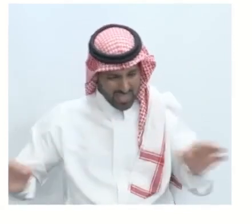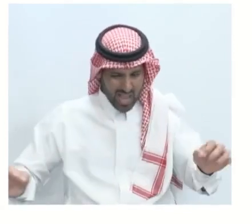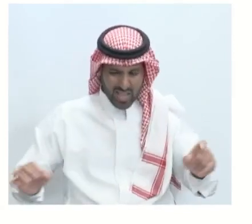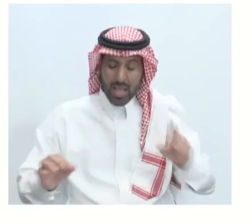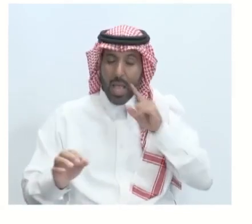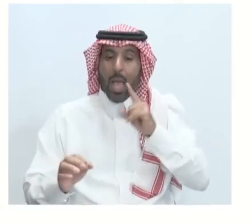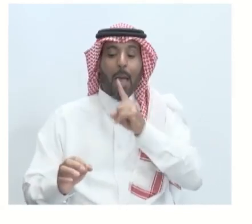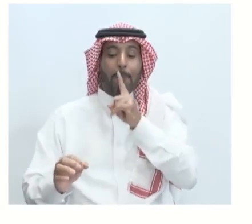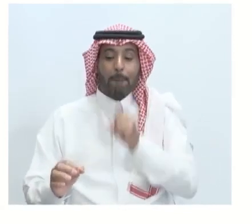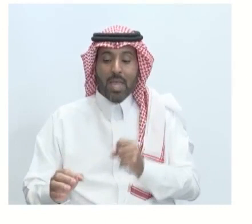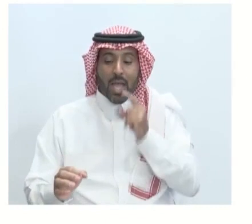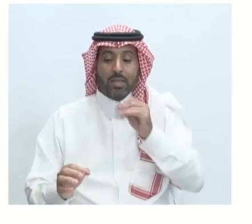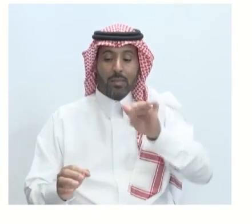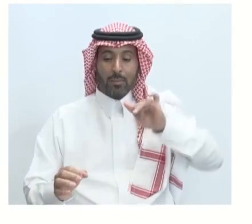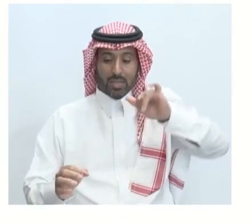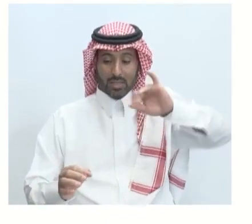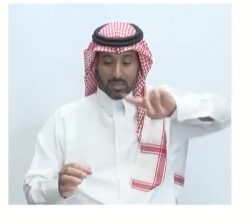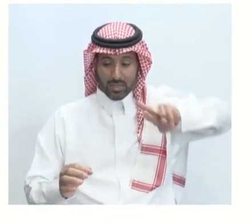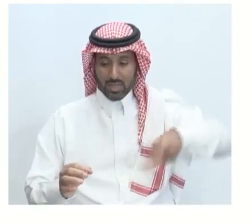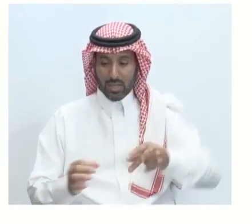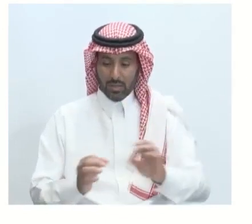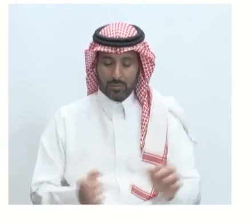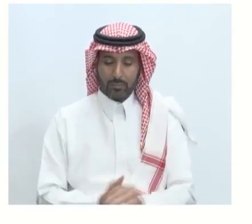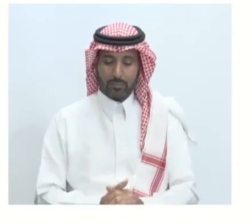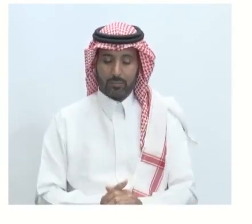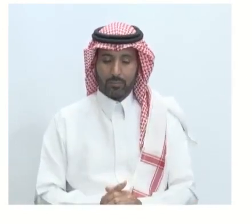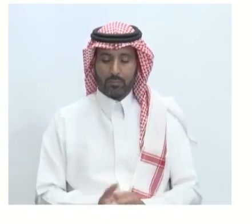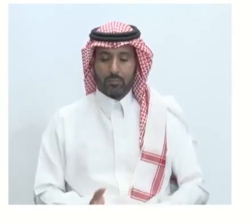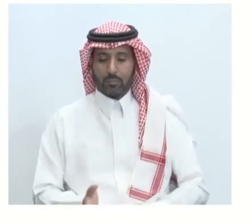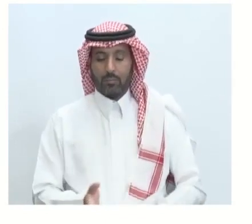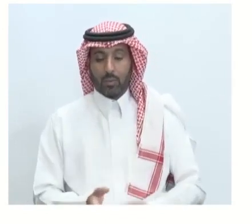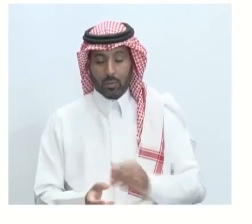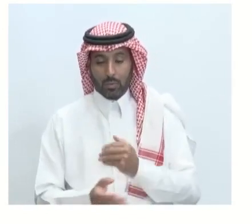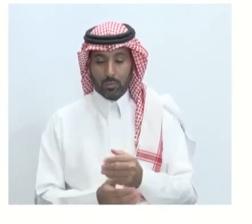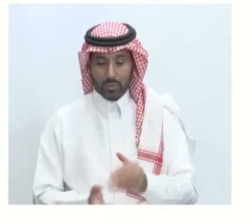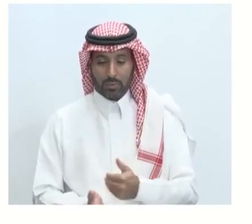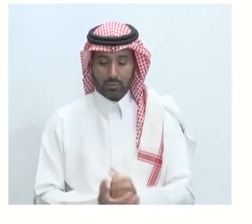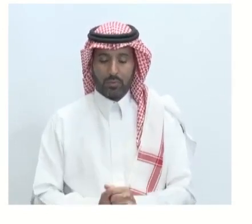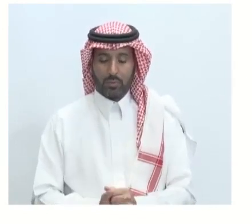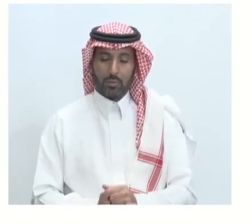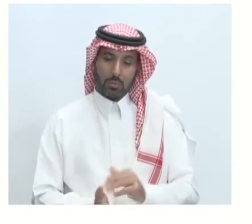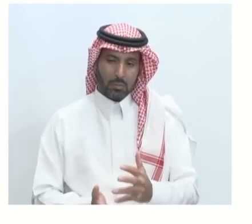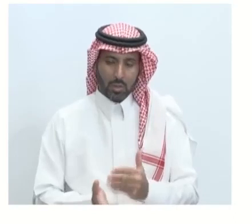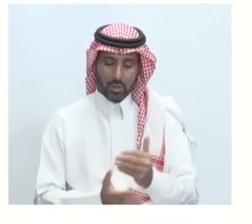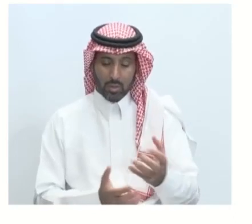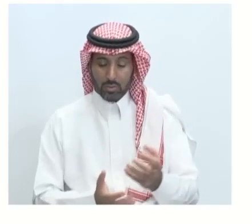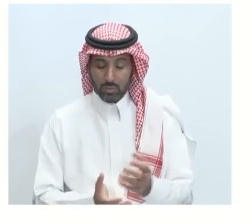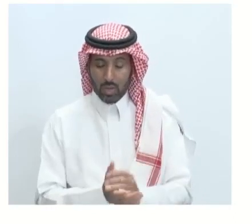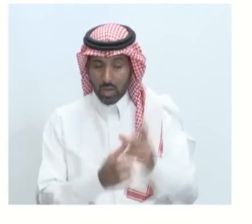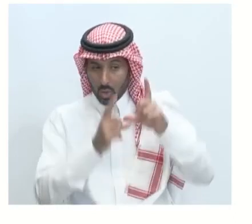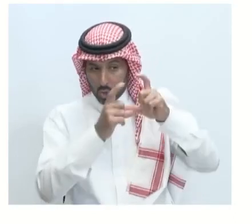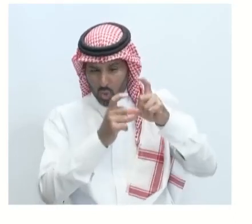متر ومن الممكن عزيزي الطالب عزيزتي الطالبه من الحصول ومن الممكن الحصول على